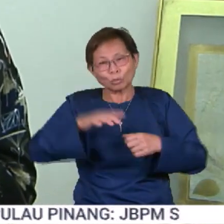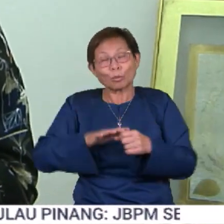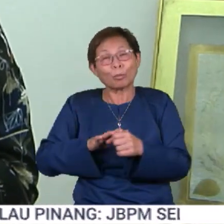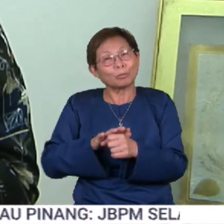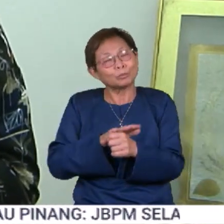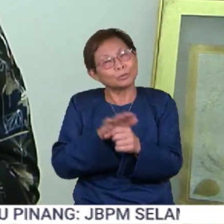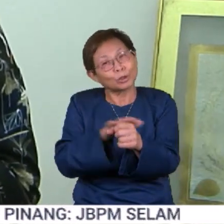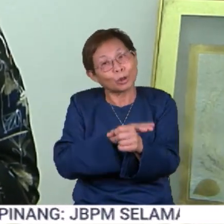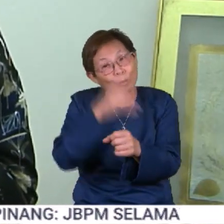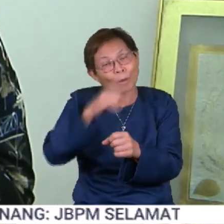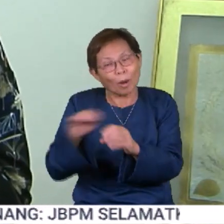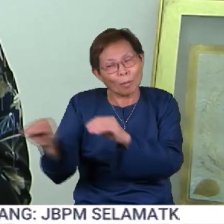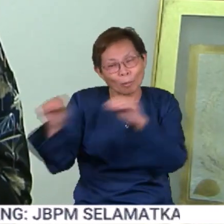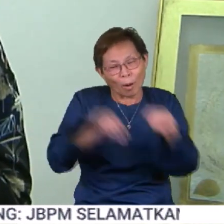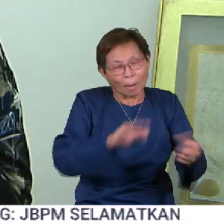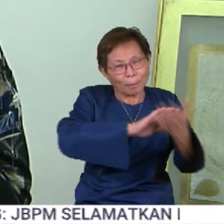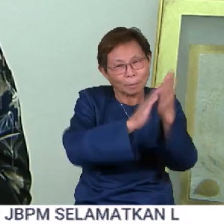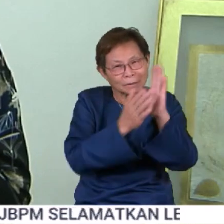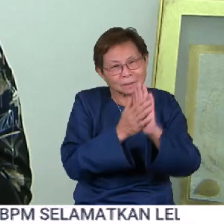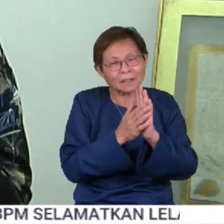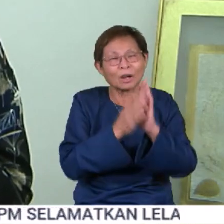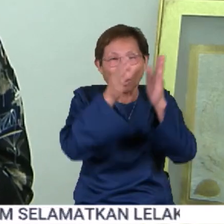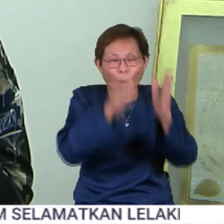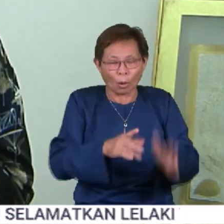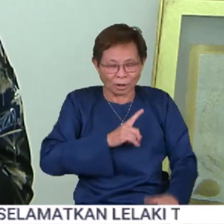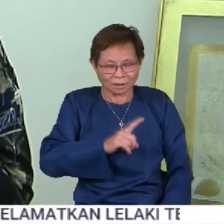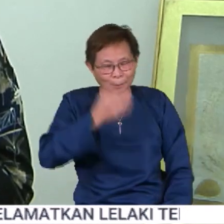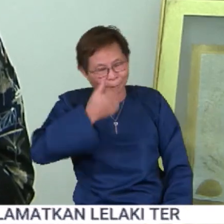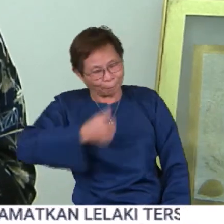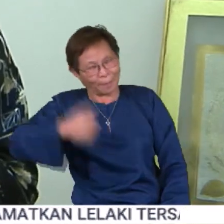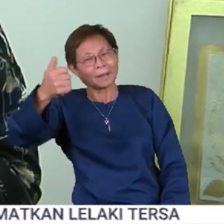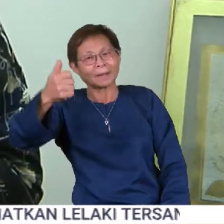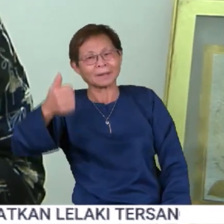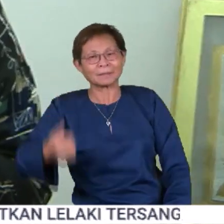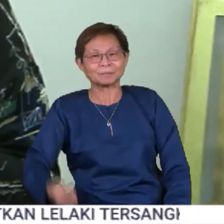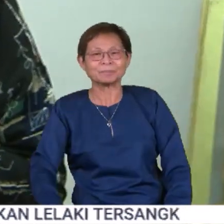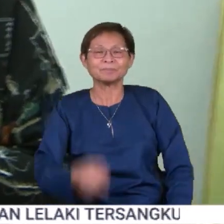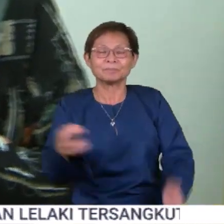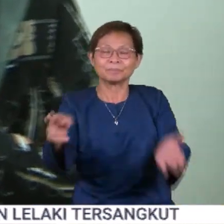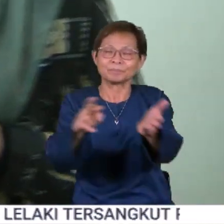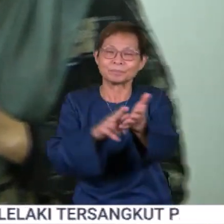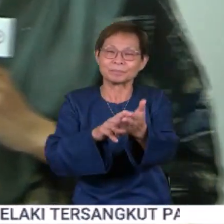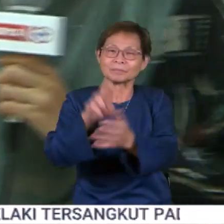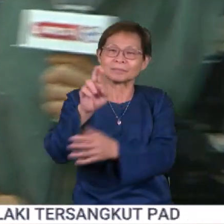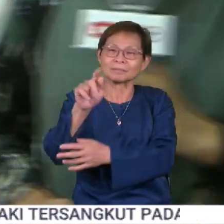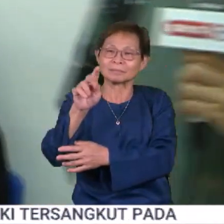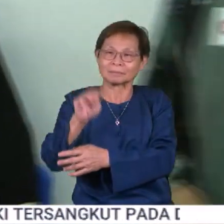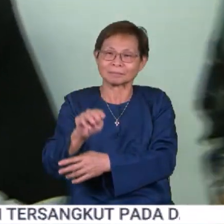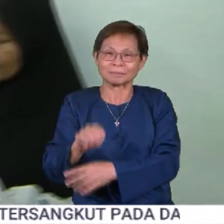penghijrahan mereka sekaligus menjadi mukmin yang terbaik. Adli Habibullah, RTM.